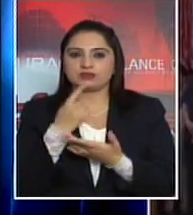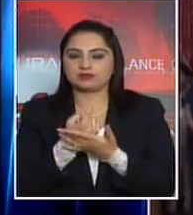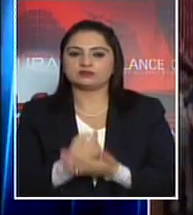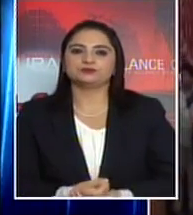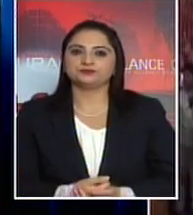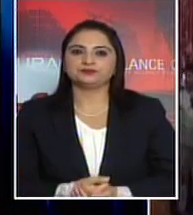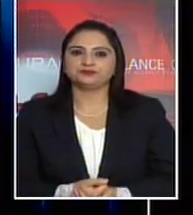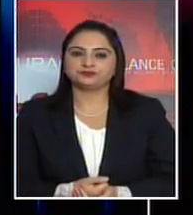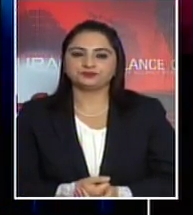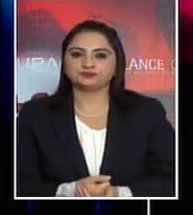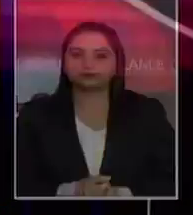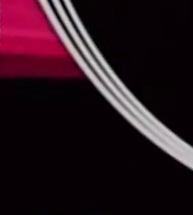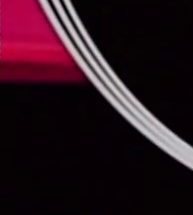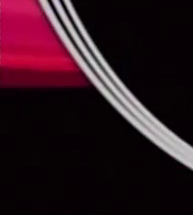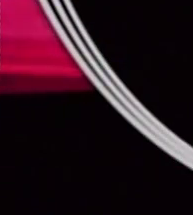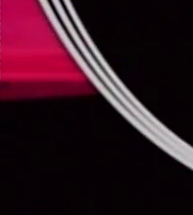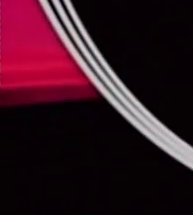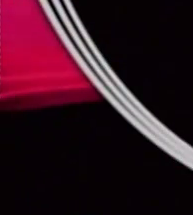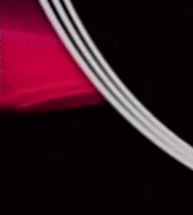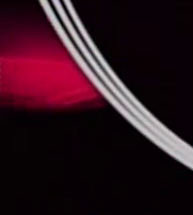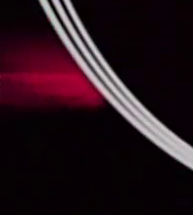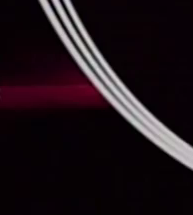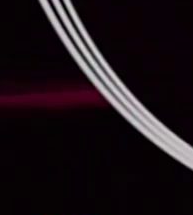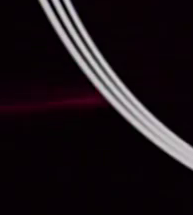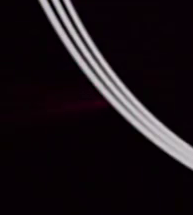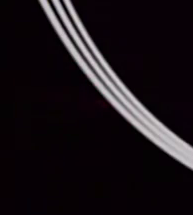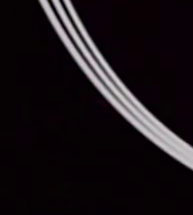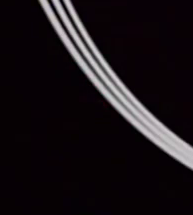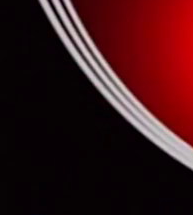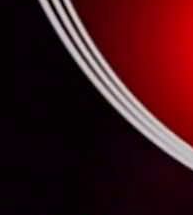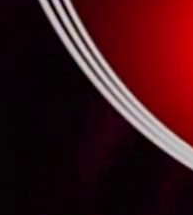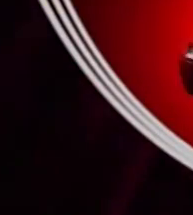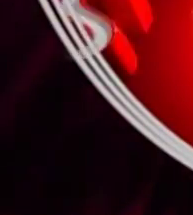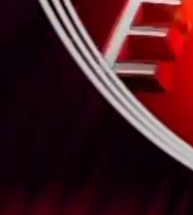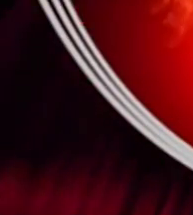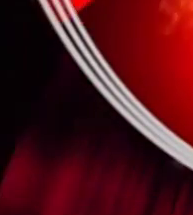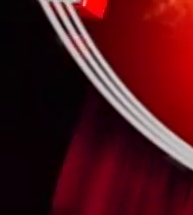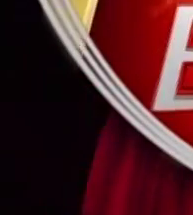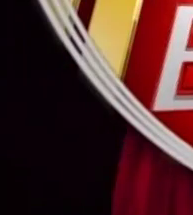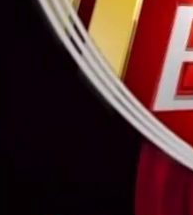काठमाडौँ। हॉट न्यूज एक्सप्रेस।